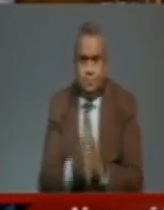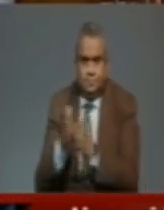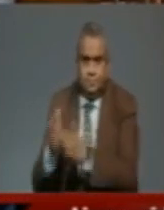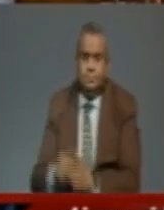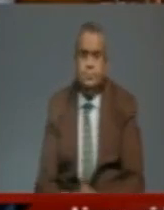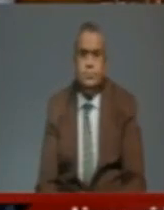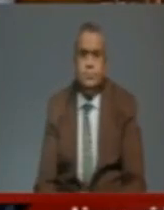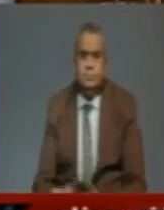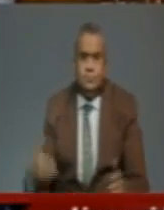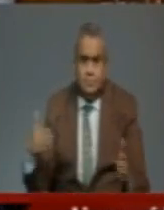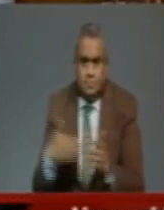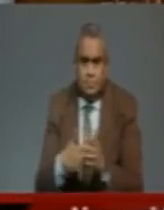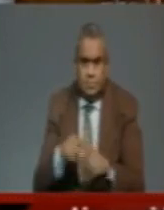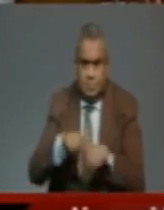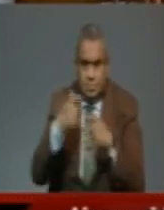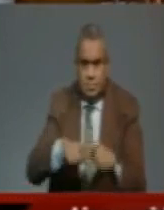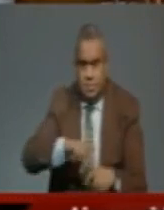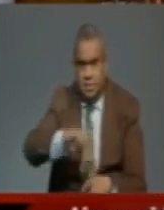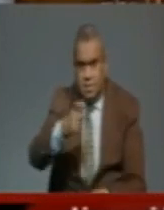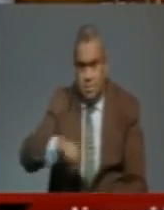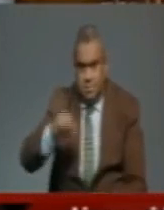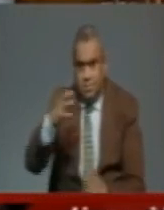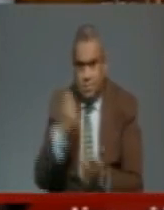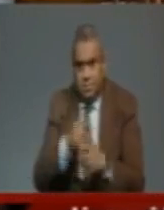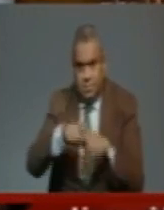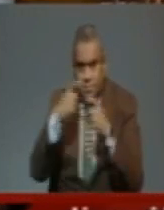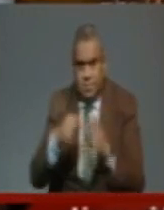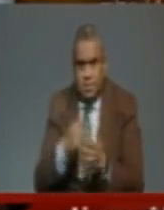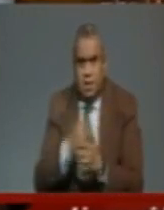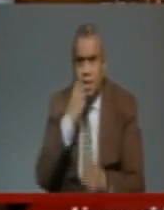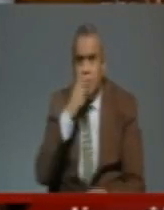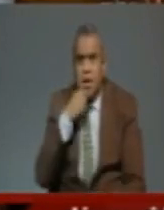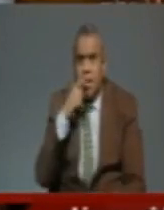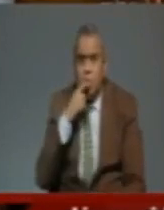اخر يا فندم ممر لوجيستي هو ممر جرجوب السلوم.